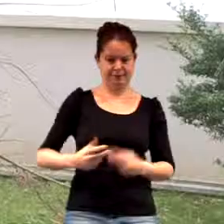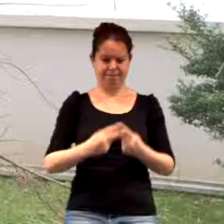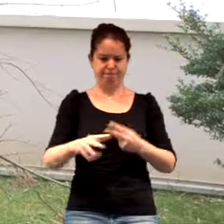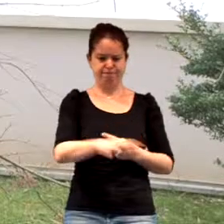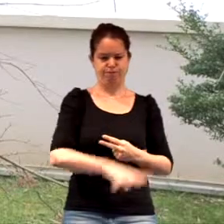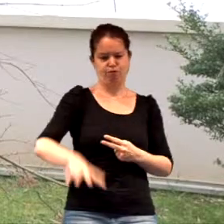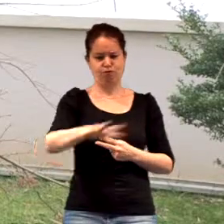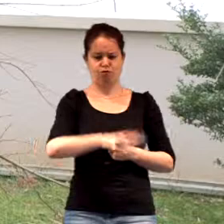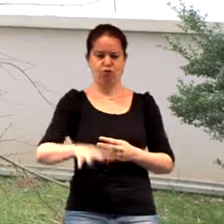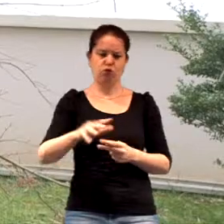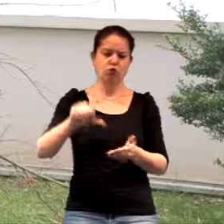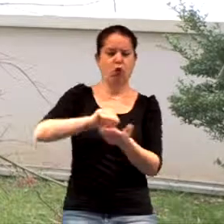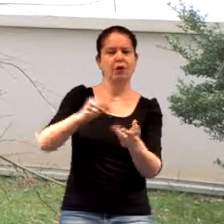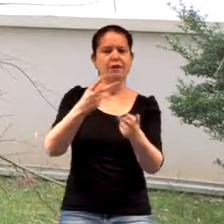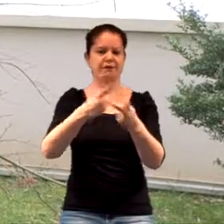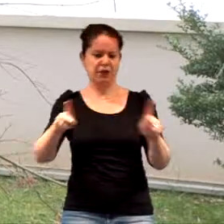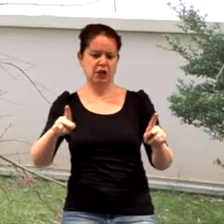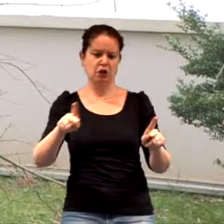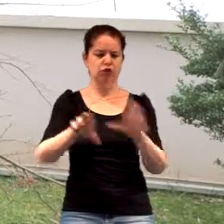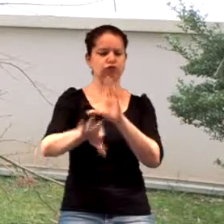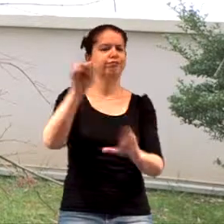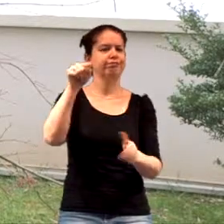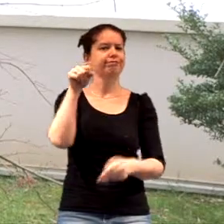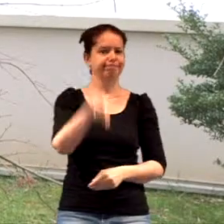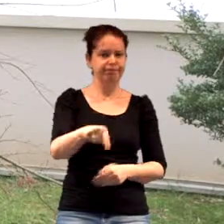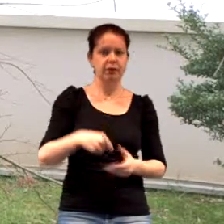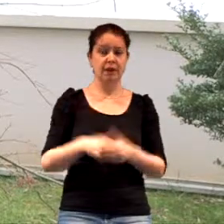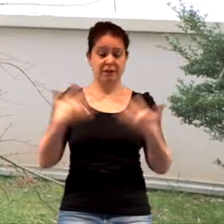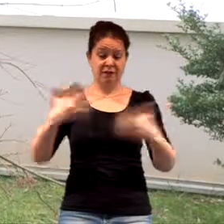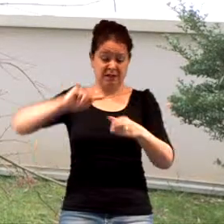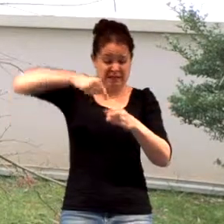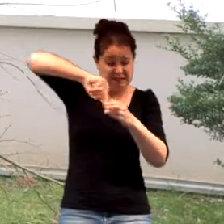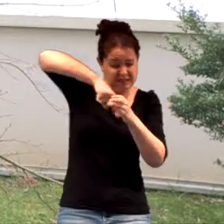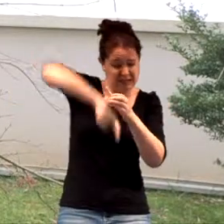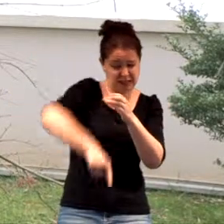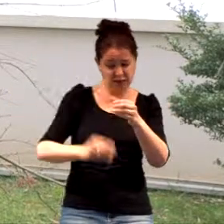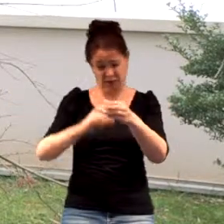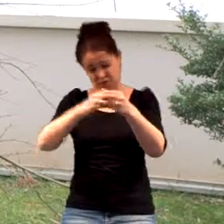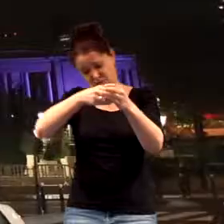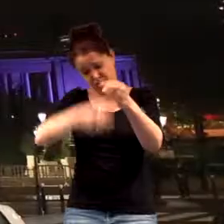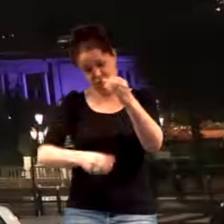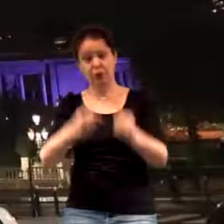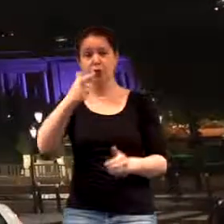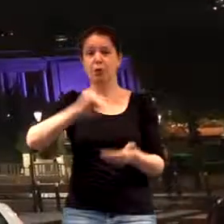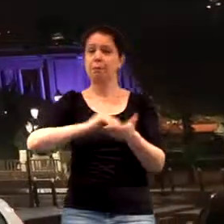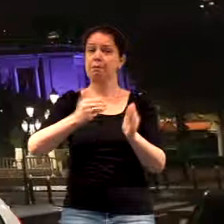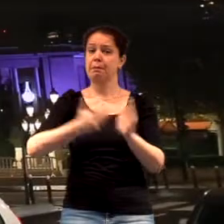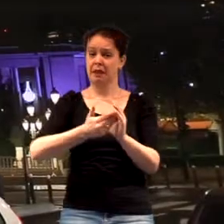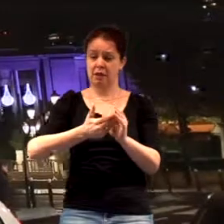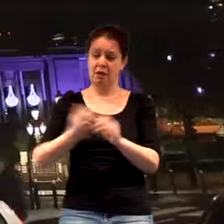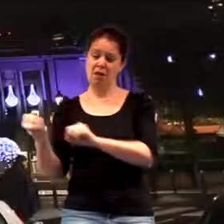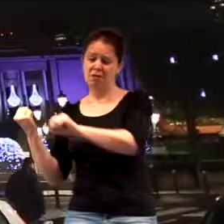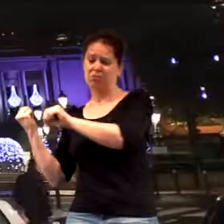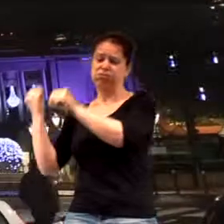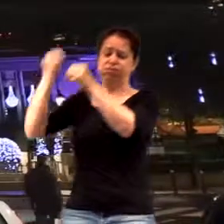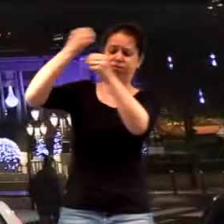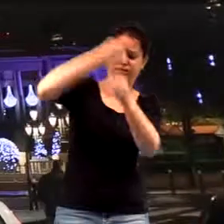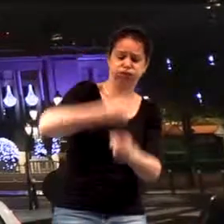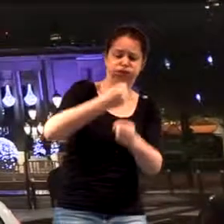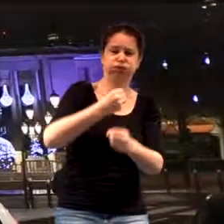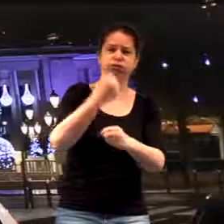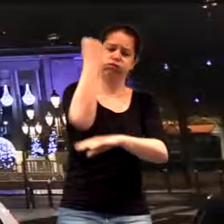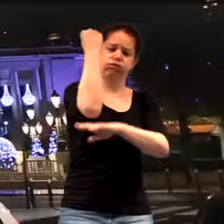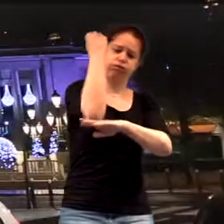centre-ville. Du coup, un fourreau a été réalisé, il y a 2 mètres de profondeur, pour mettre le sapin, pour qu'il